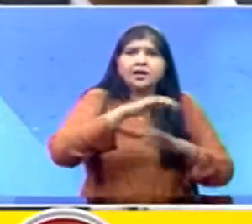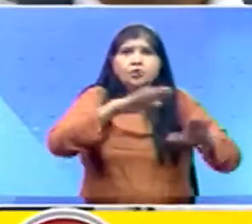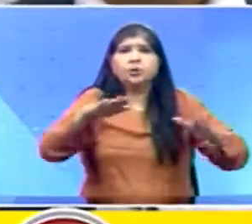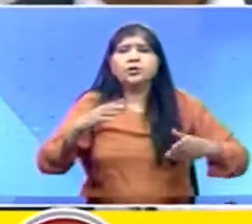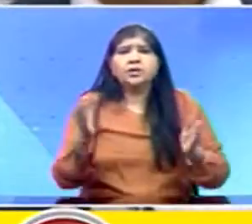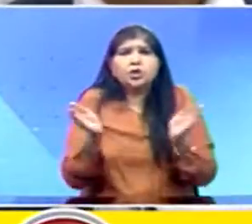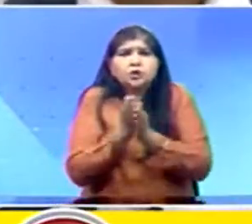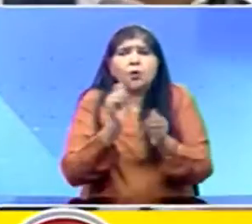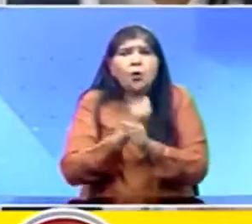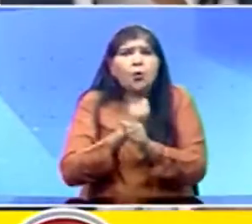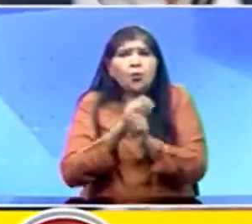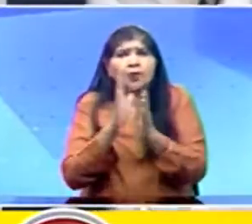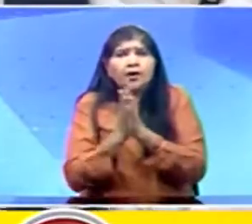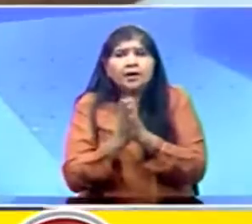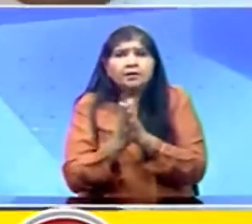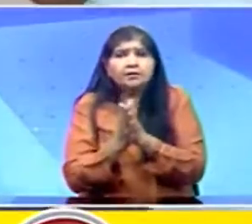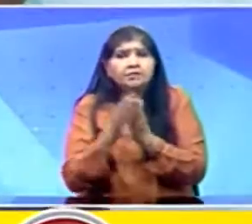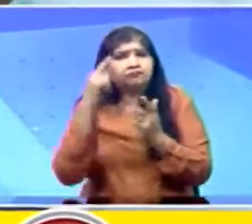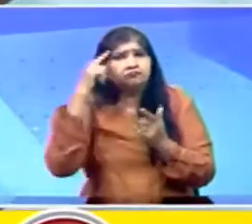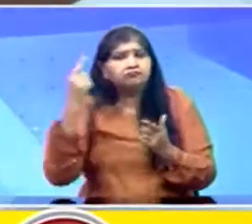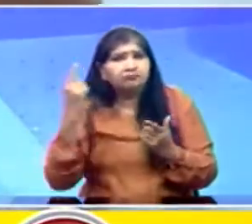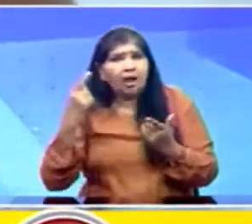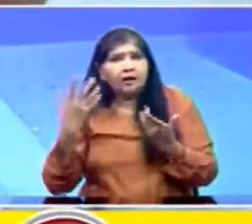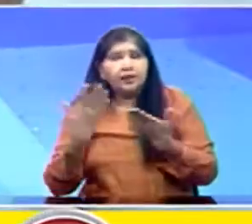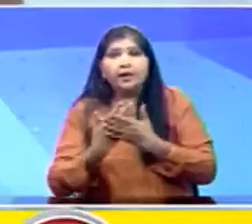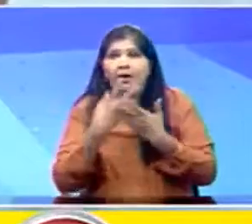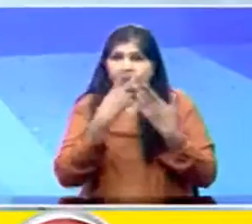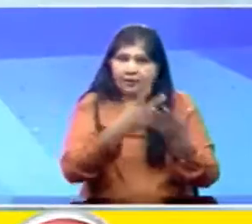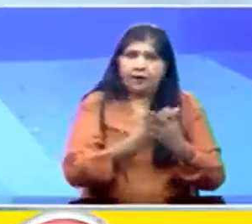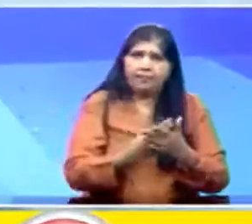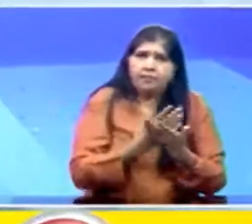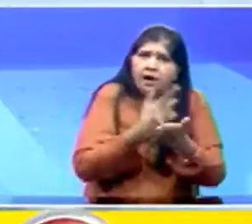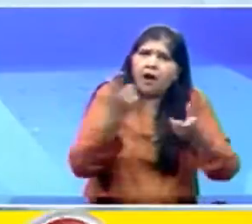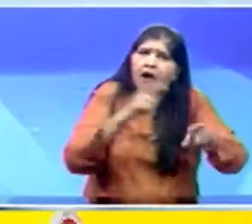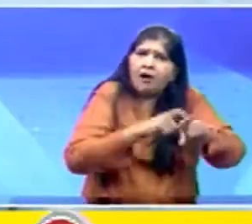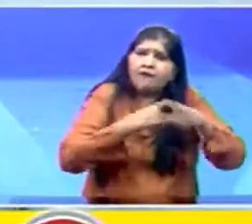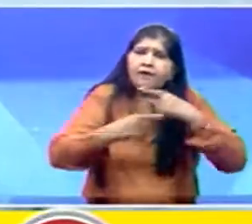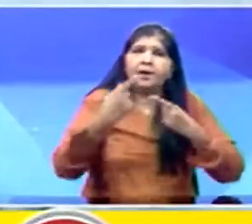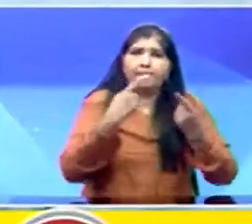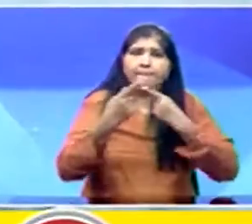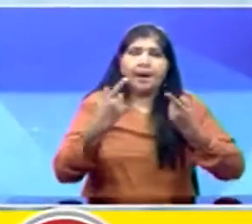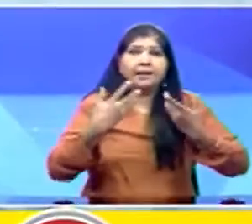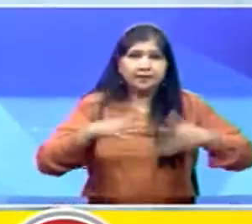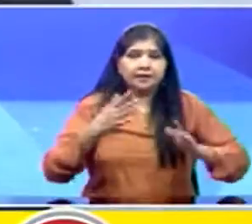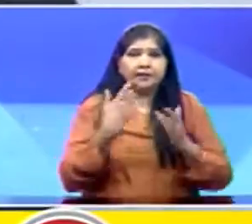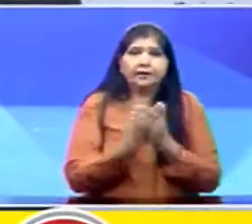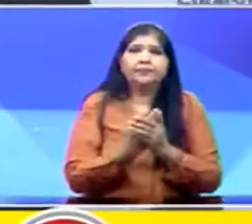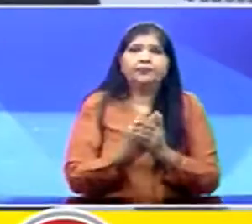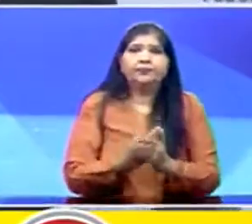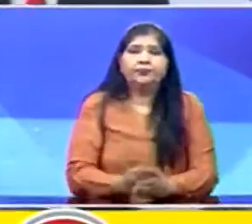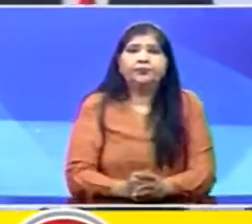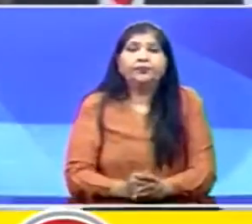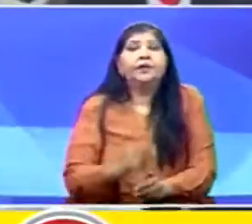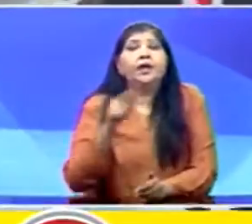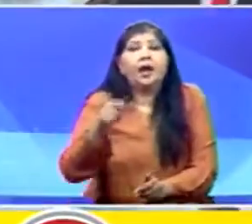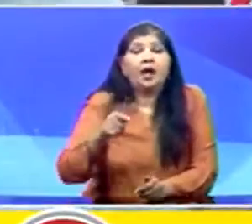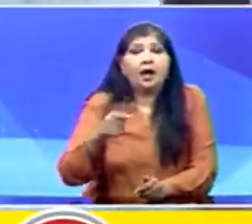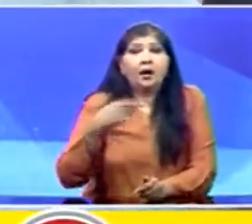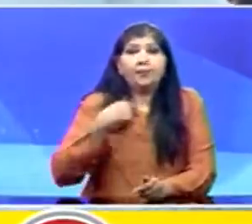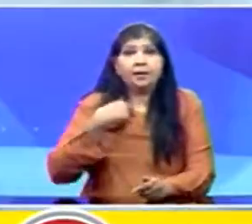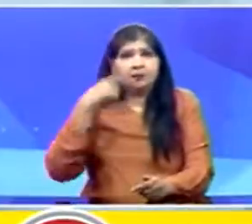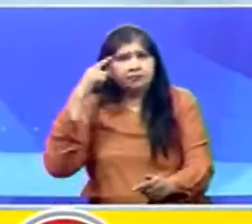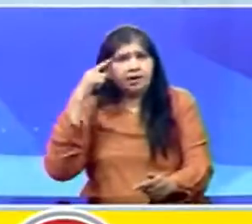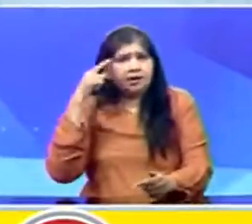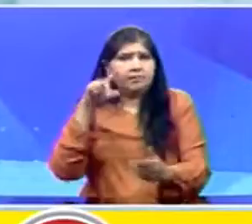स्टार्टप के आइडियाद और उत्सा को देखा मैंने उनसे काफी देर तक बात्चीत भी की आप भी जब इनके